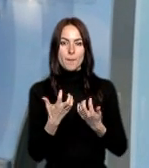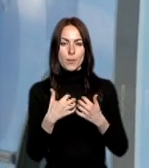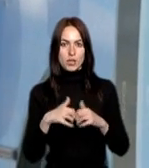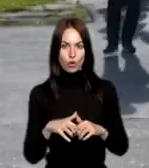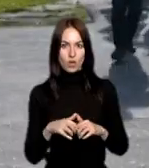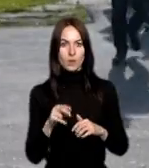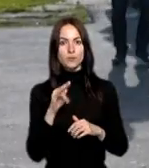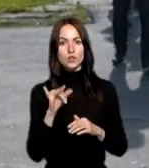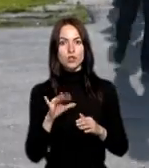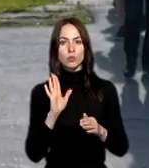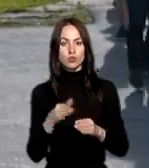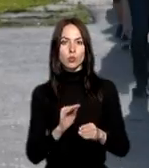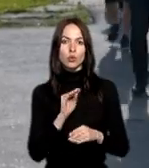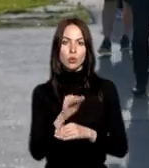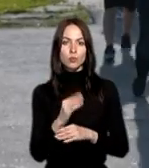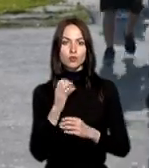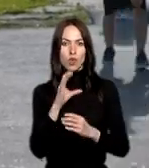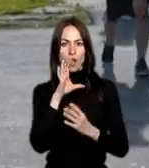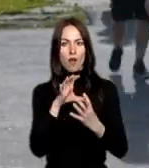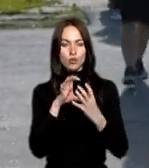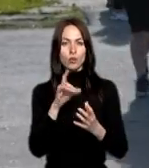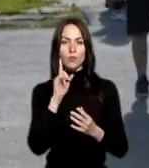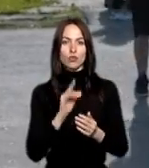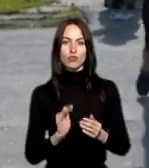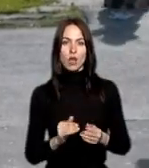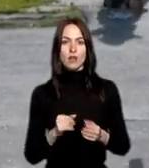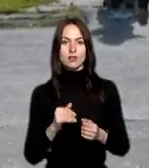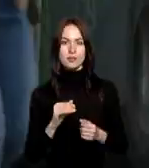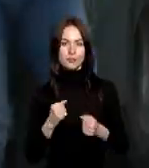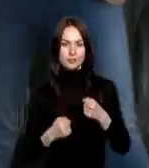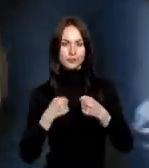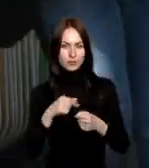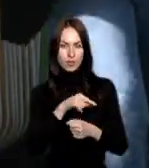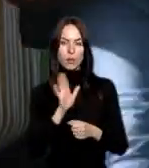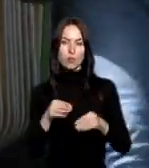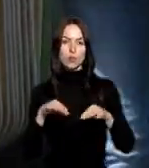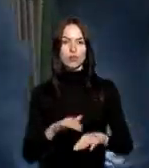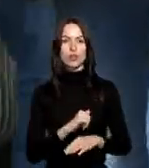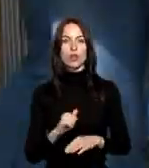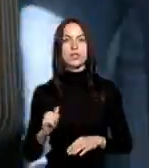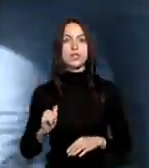Чи вводити на маршрути додаткові автобуси, приватні перевізники вирішуватимуть самі.